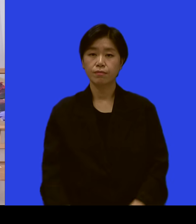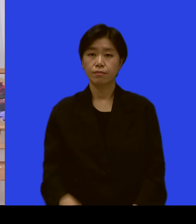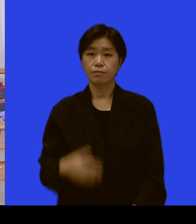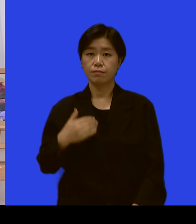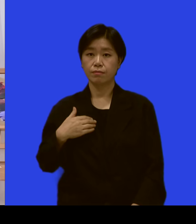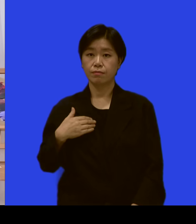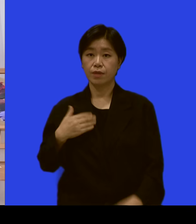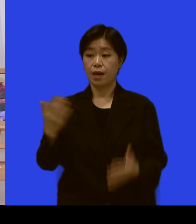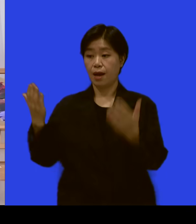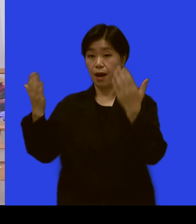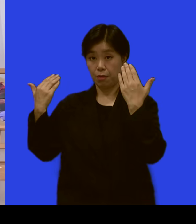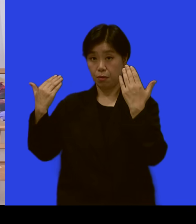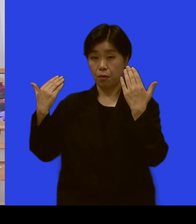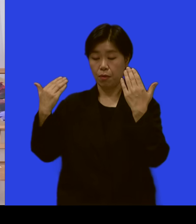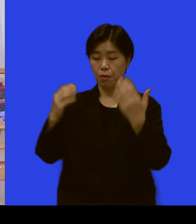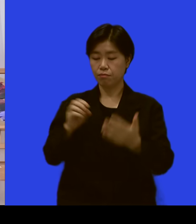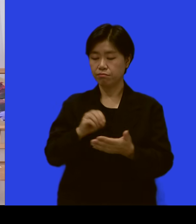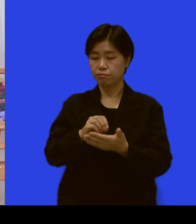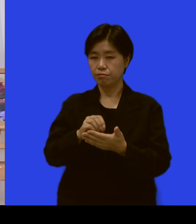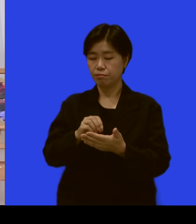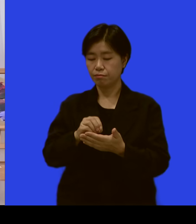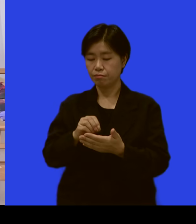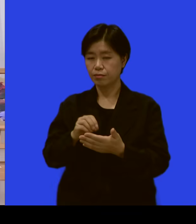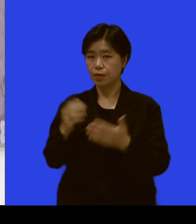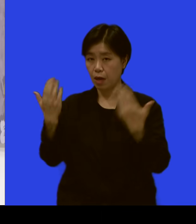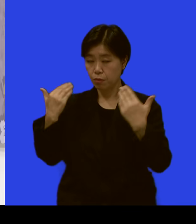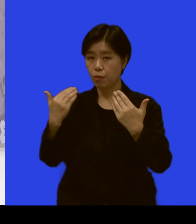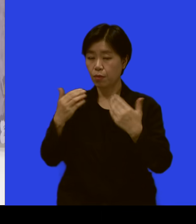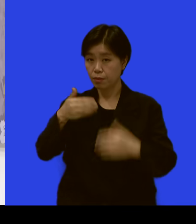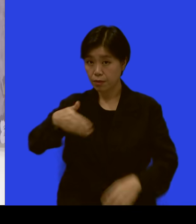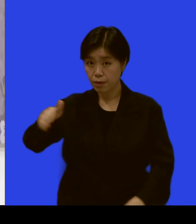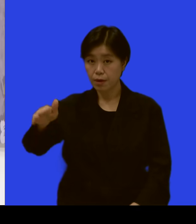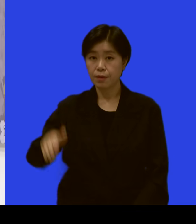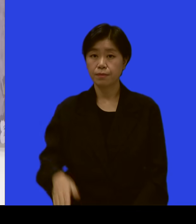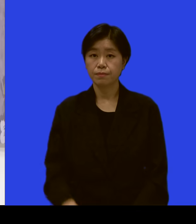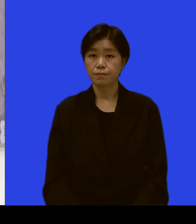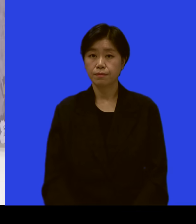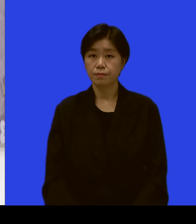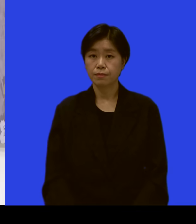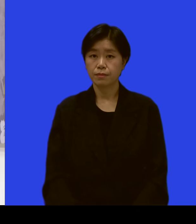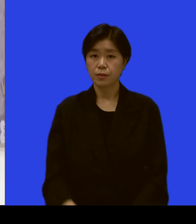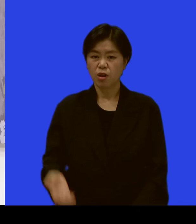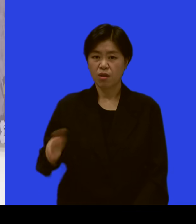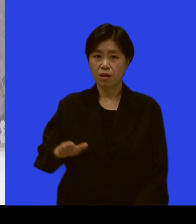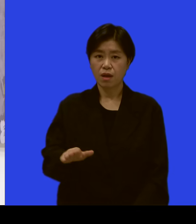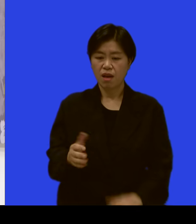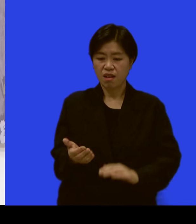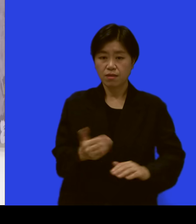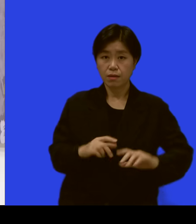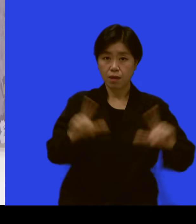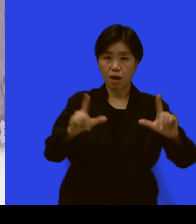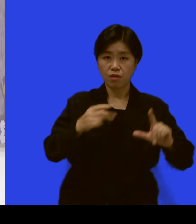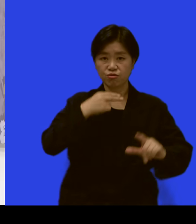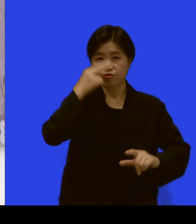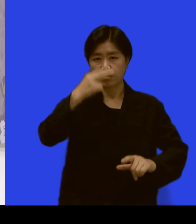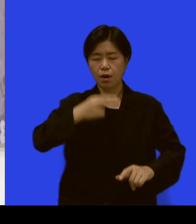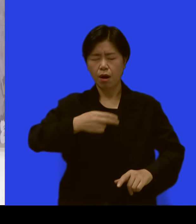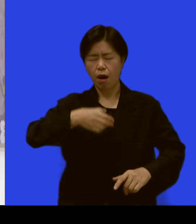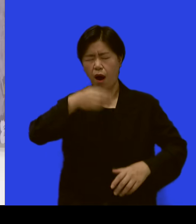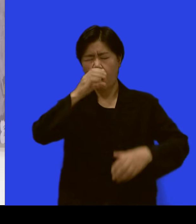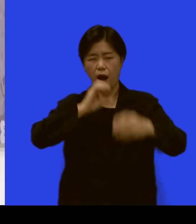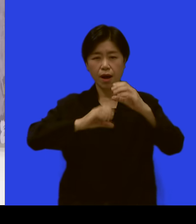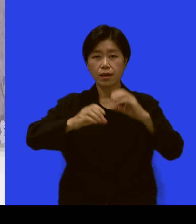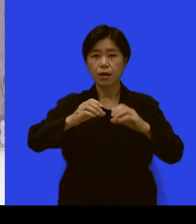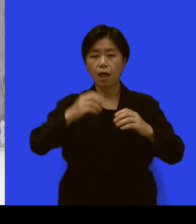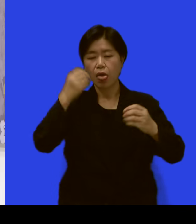학교에서 이제 학교에 이제 등교를 해가지고 네네. 이렇게 있는데 이제 그 전날 술을 많이 먹은 거죠. 네. 그래서 속이 좋지 않았고,